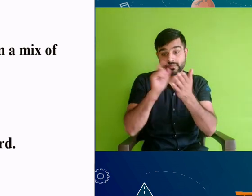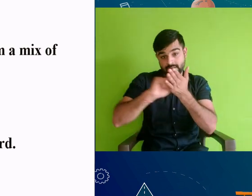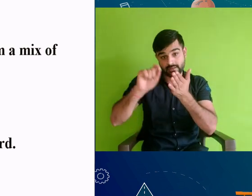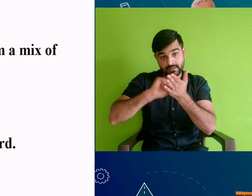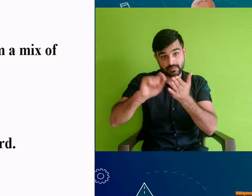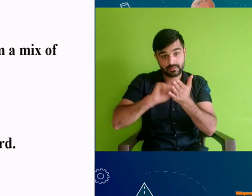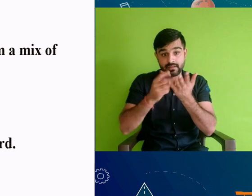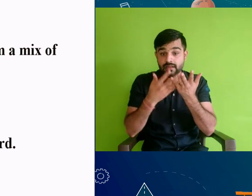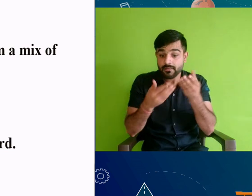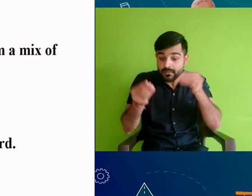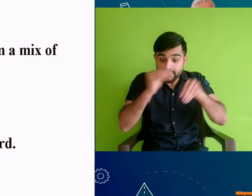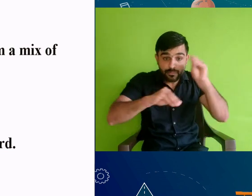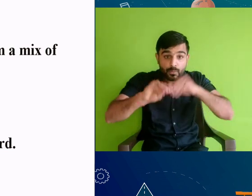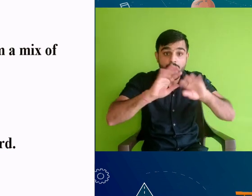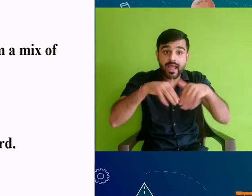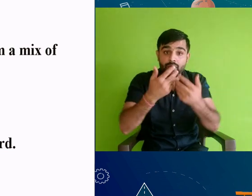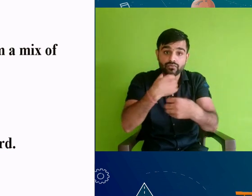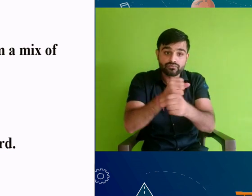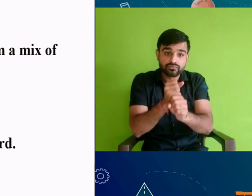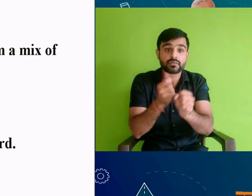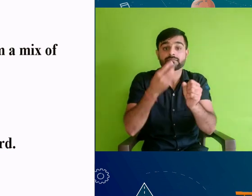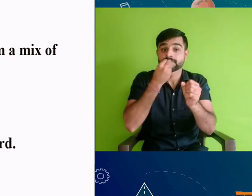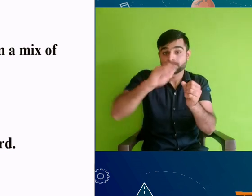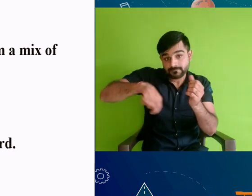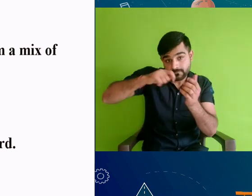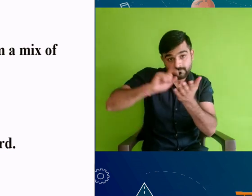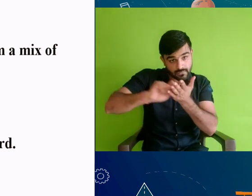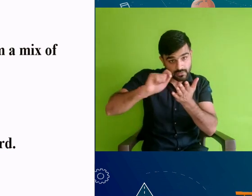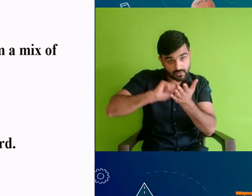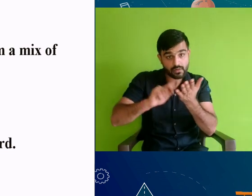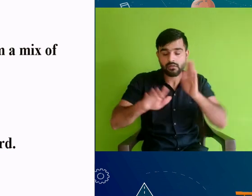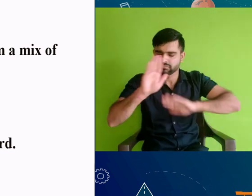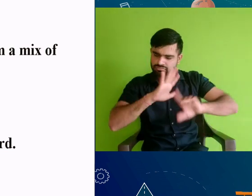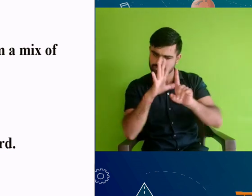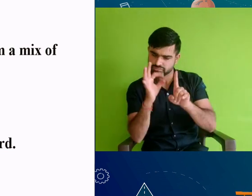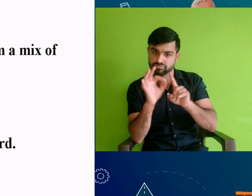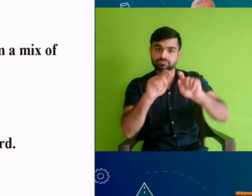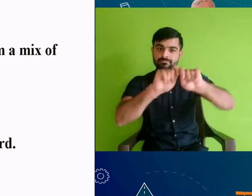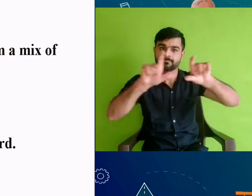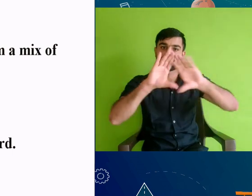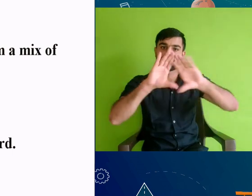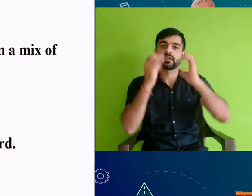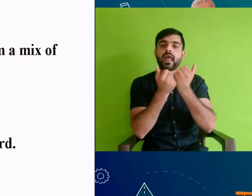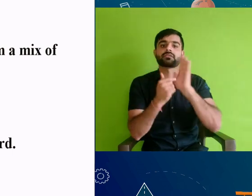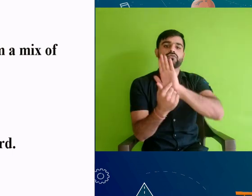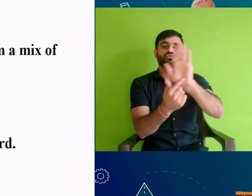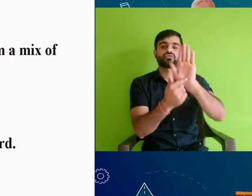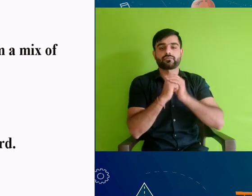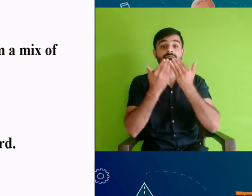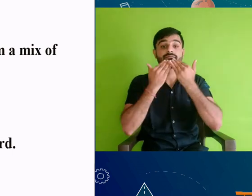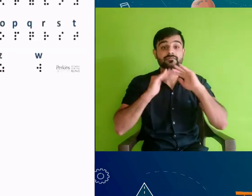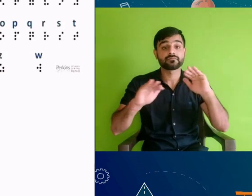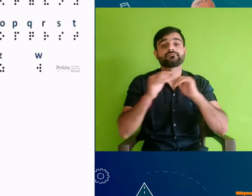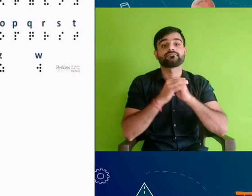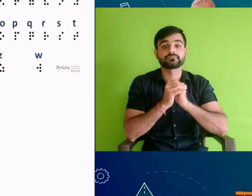to make it. Write down the recipe. Present attractively and display on the class board. तो बच्चों की needs